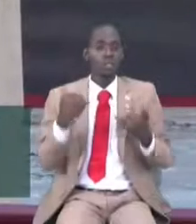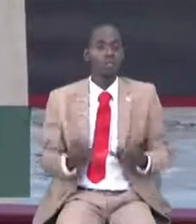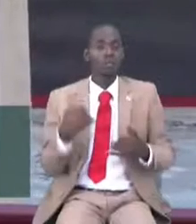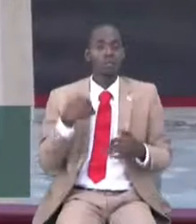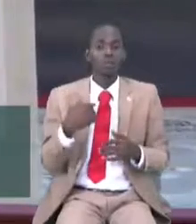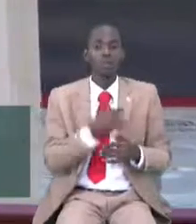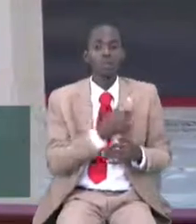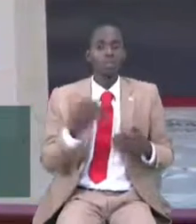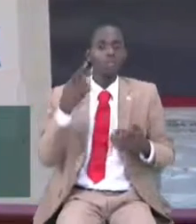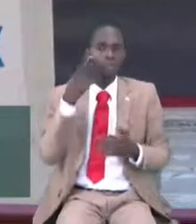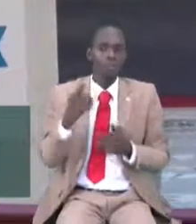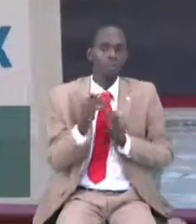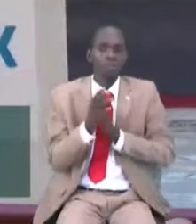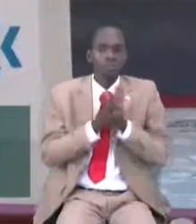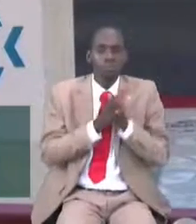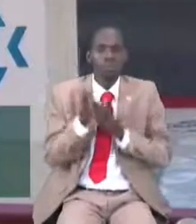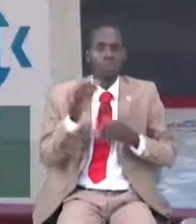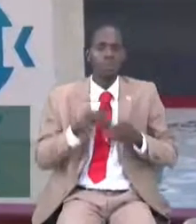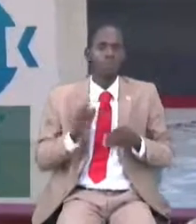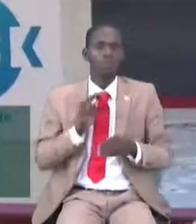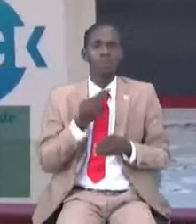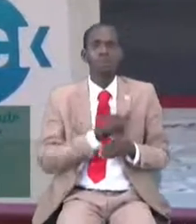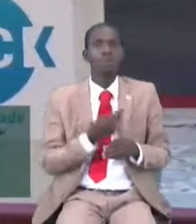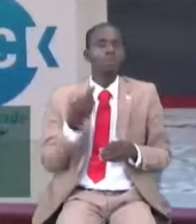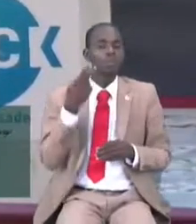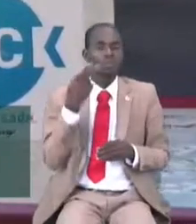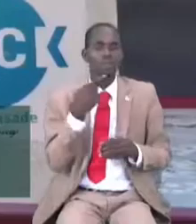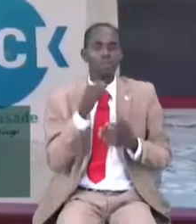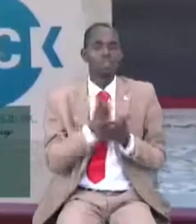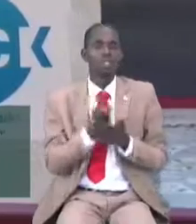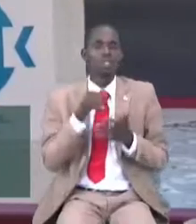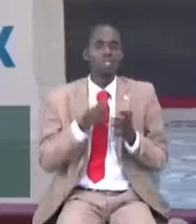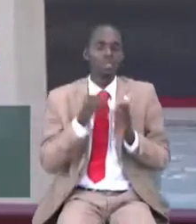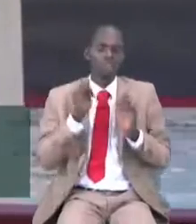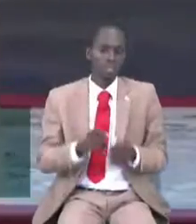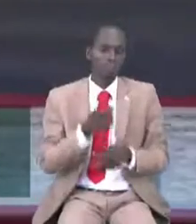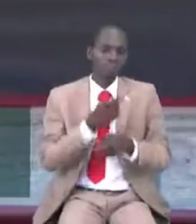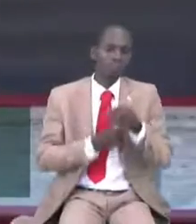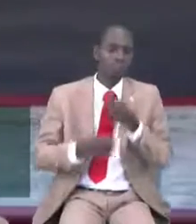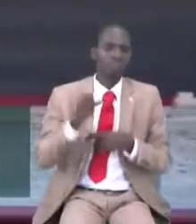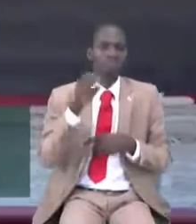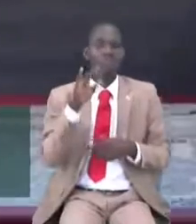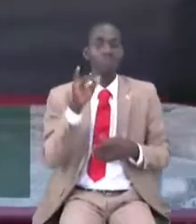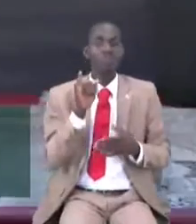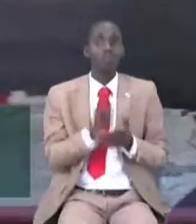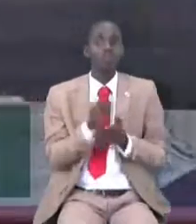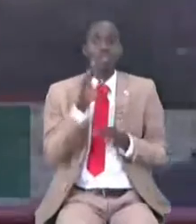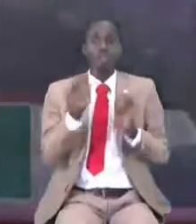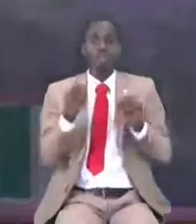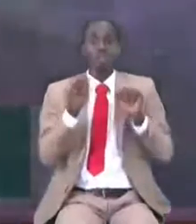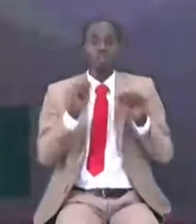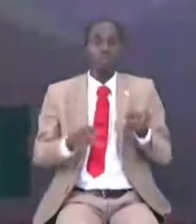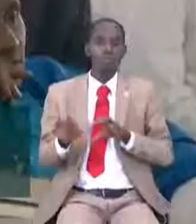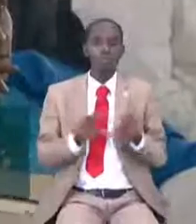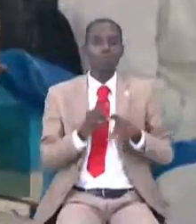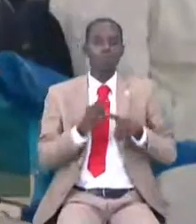afin que s'il peut révoquer le mal qu'il a fait, et puis faire le bien à